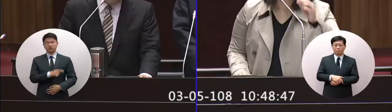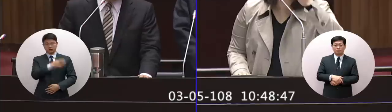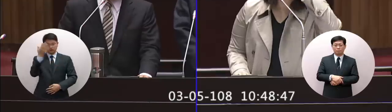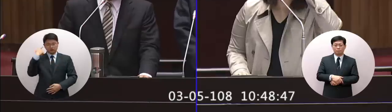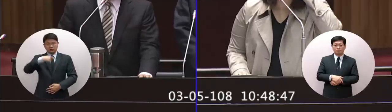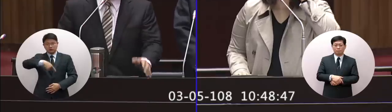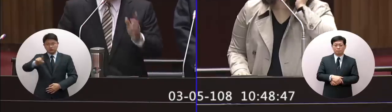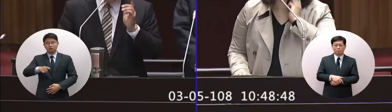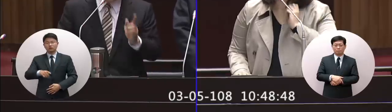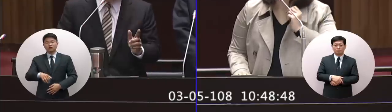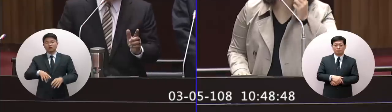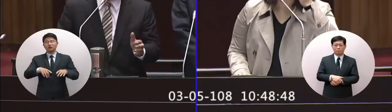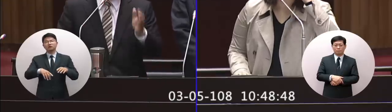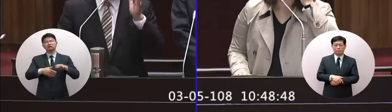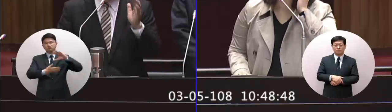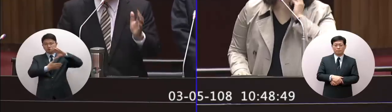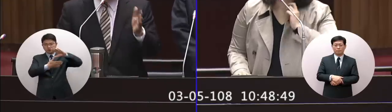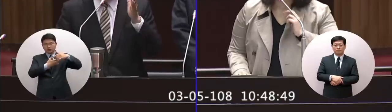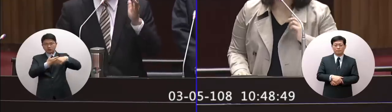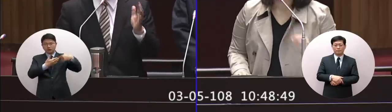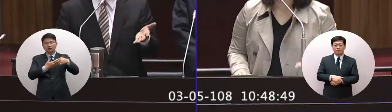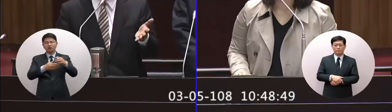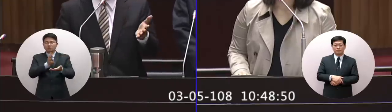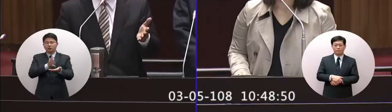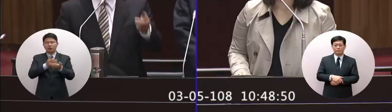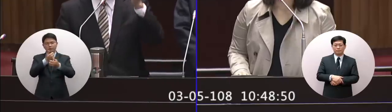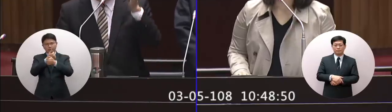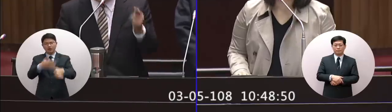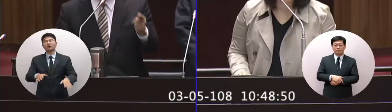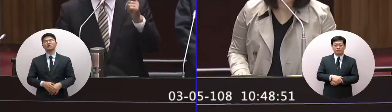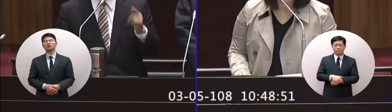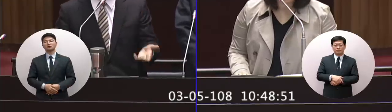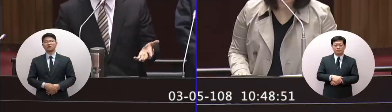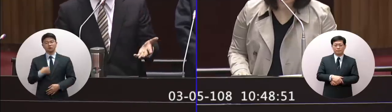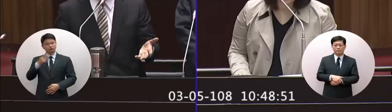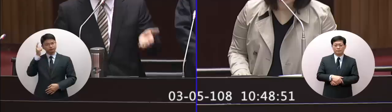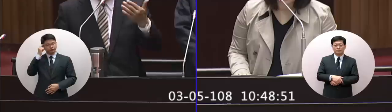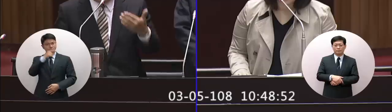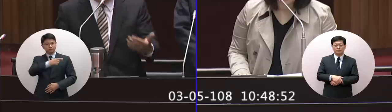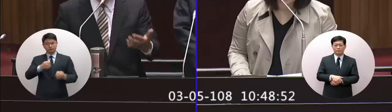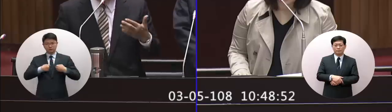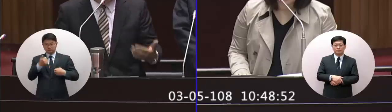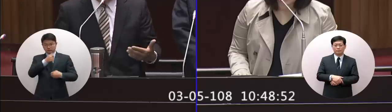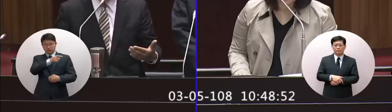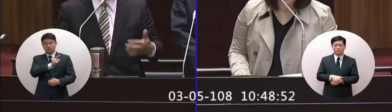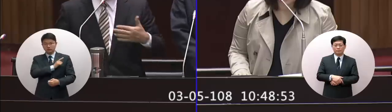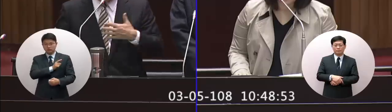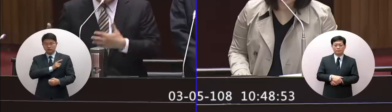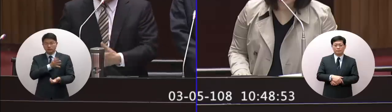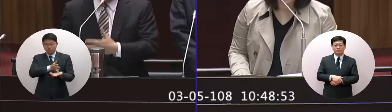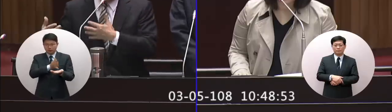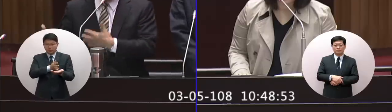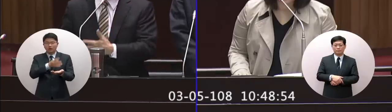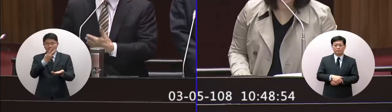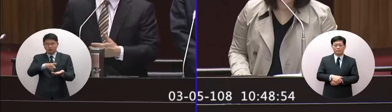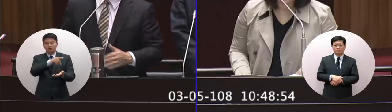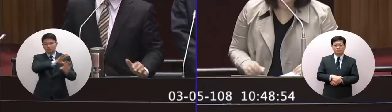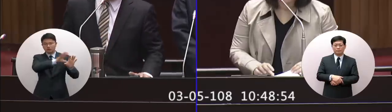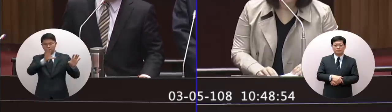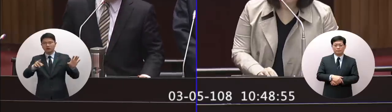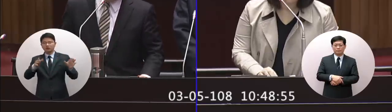这种演讲。我们希望习近平先生这一种心理也能对台